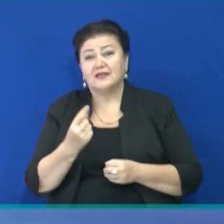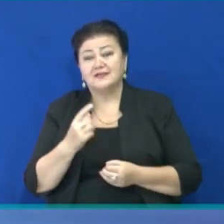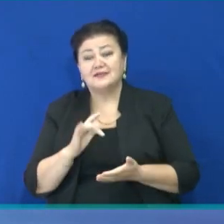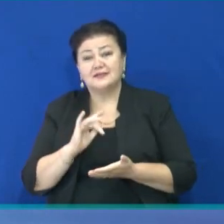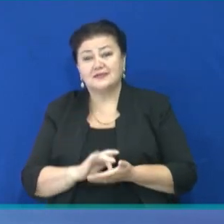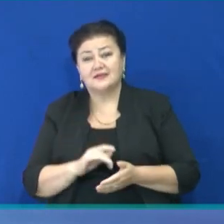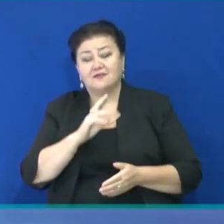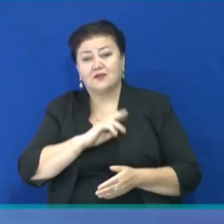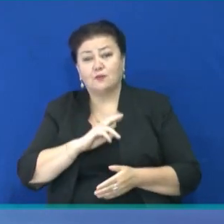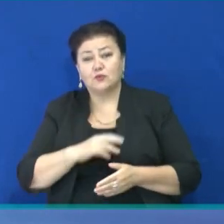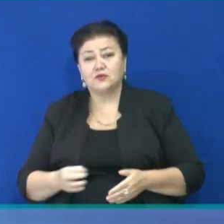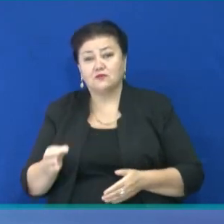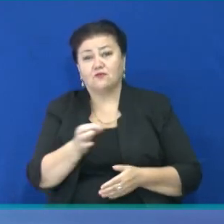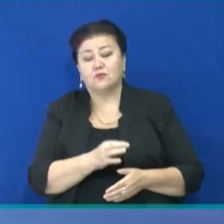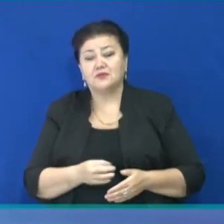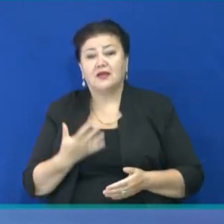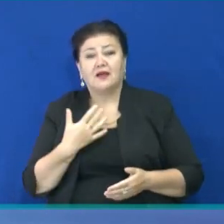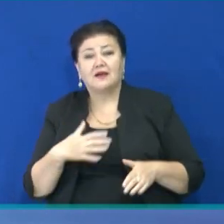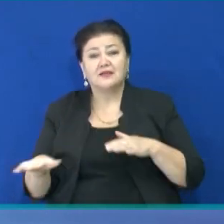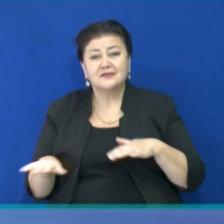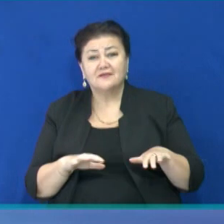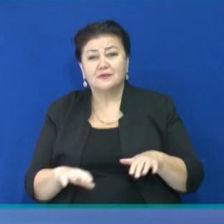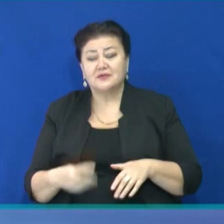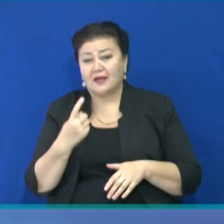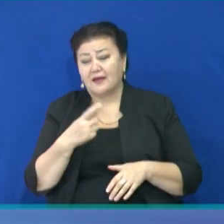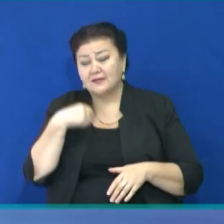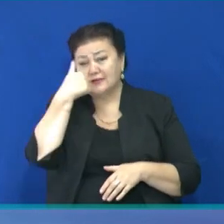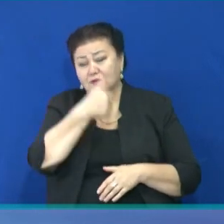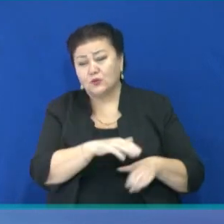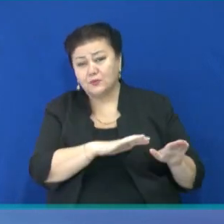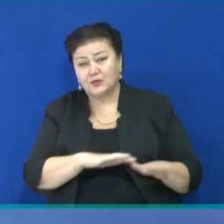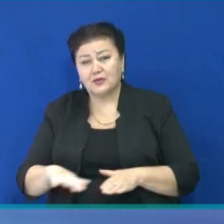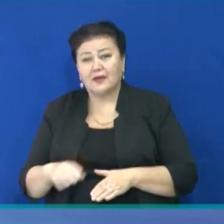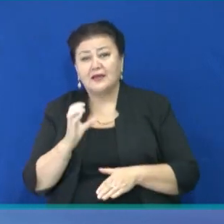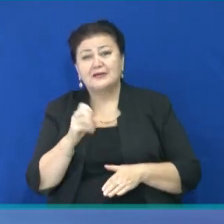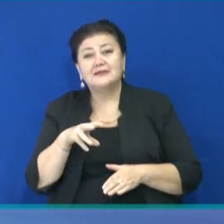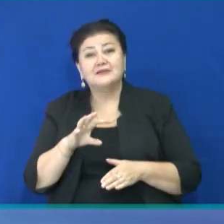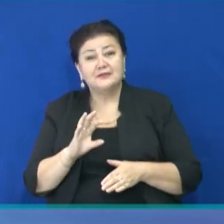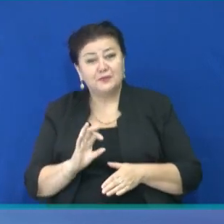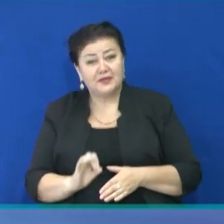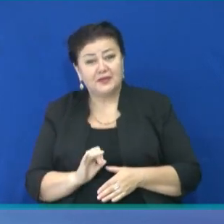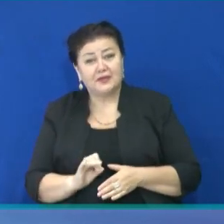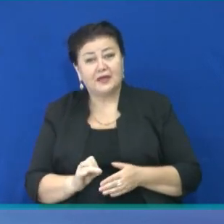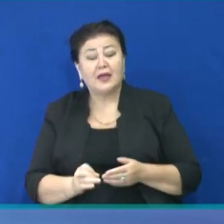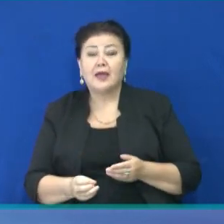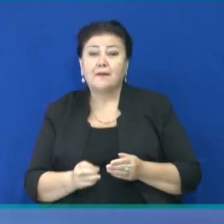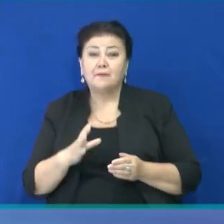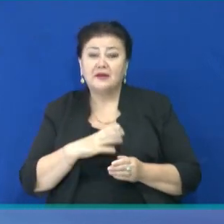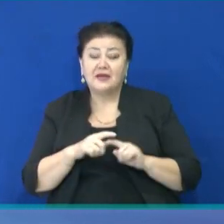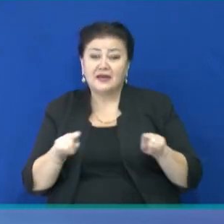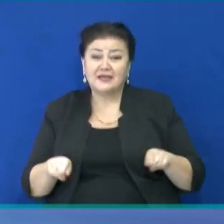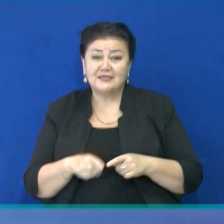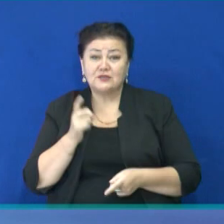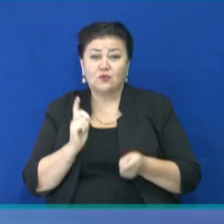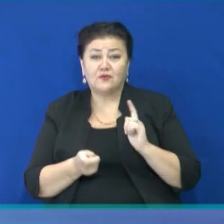орталығы жұмыс істейді. Орталық құрылған сәттен бастап бір жыл өткен соң бұқаралық ақпарат құралдары өкілдерімен брифинг өтті. Бір